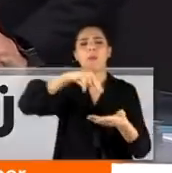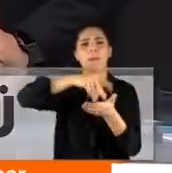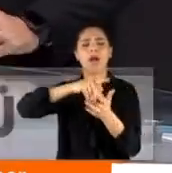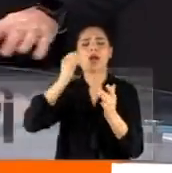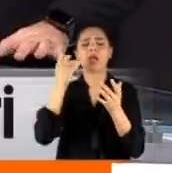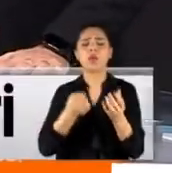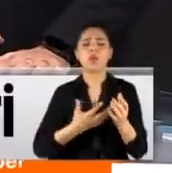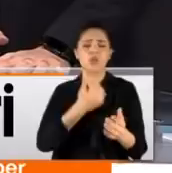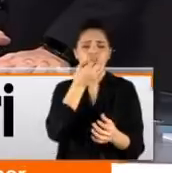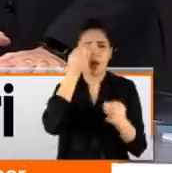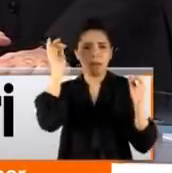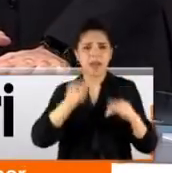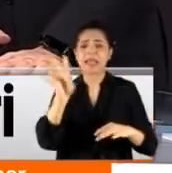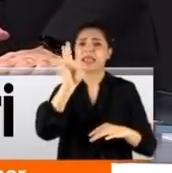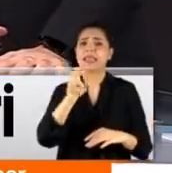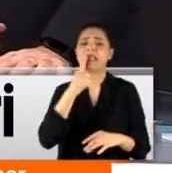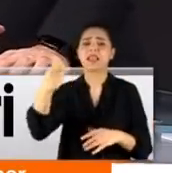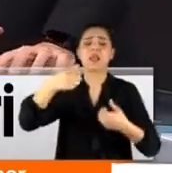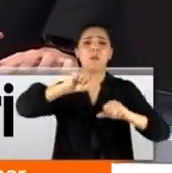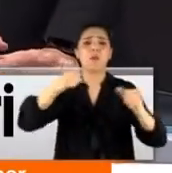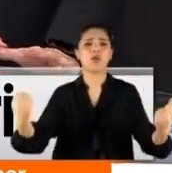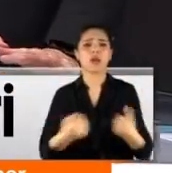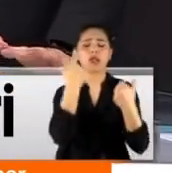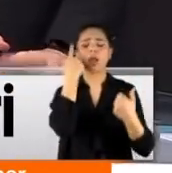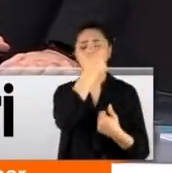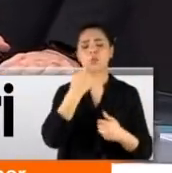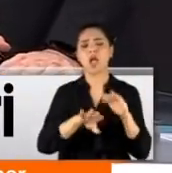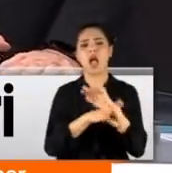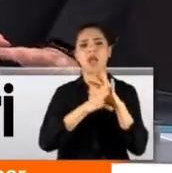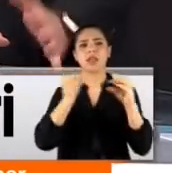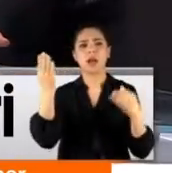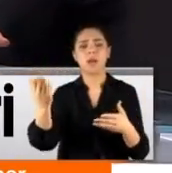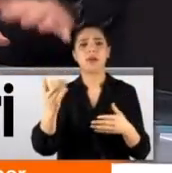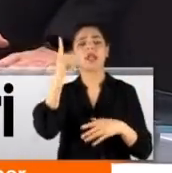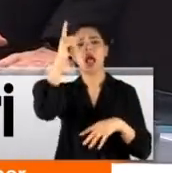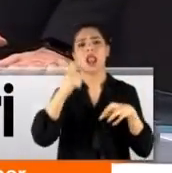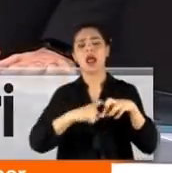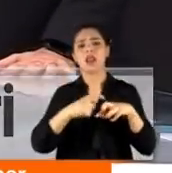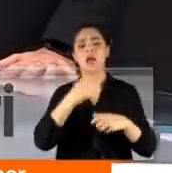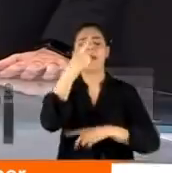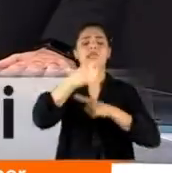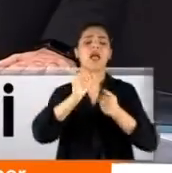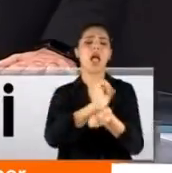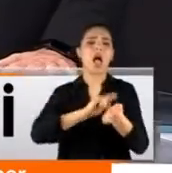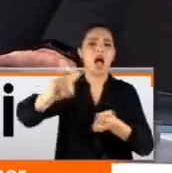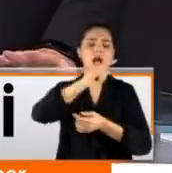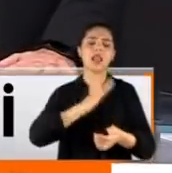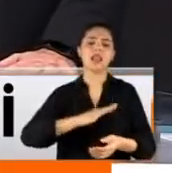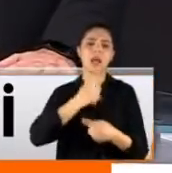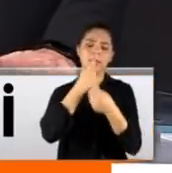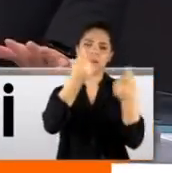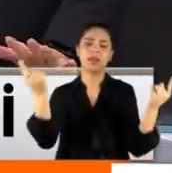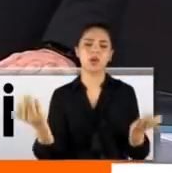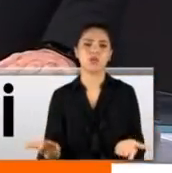geldi. 48 yaşındaki Çantay geçirdiği motosiklet kazasıyla hayatını kaybetti. Allah'tan rahmet, yakınlarına da sabır diliyoruz